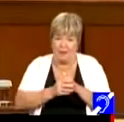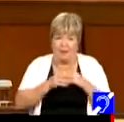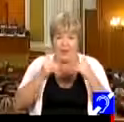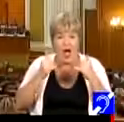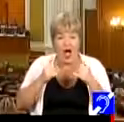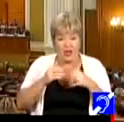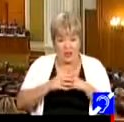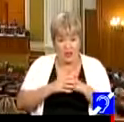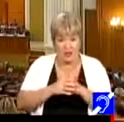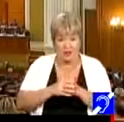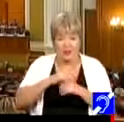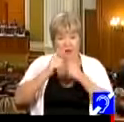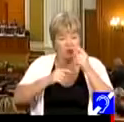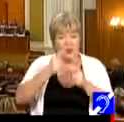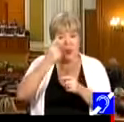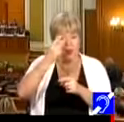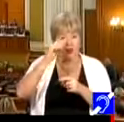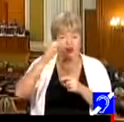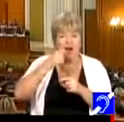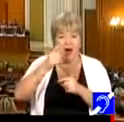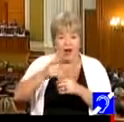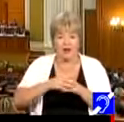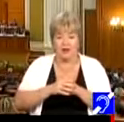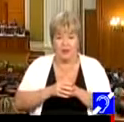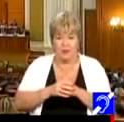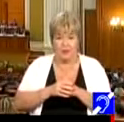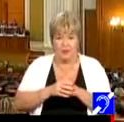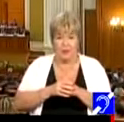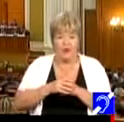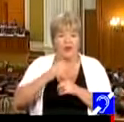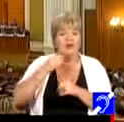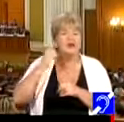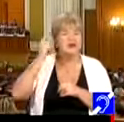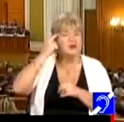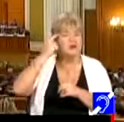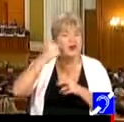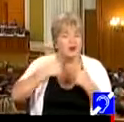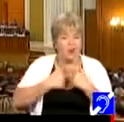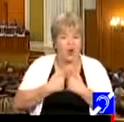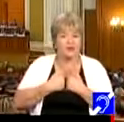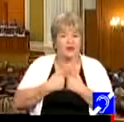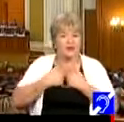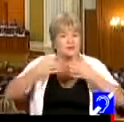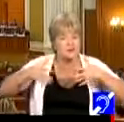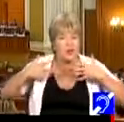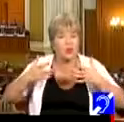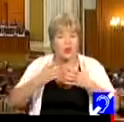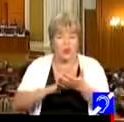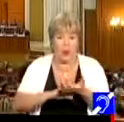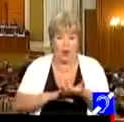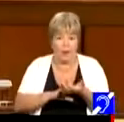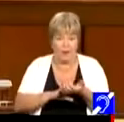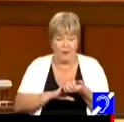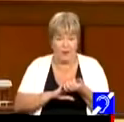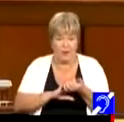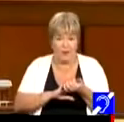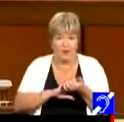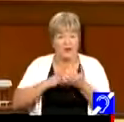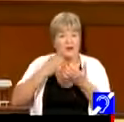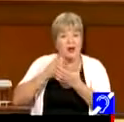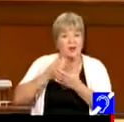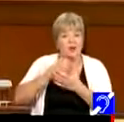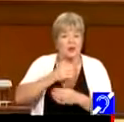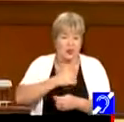Astăzi, după 100 de ani, cugetul nostru se bucură, în timp